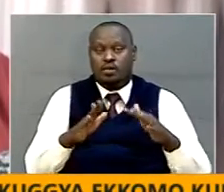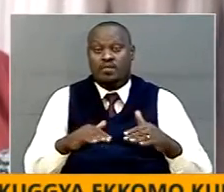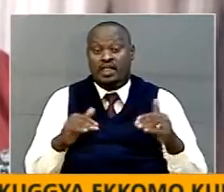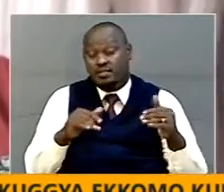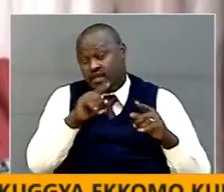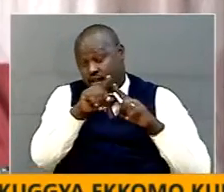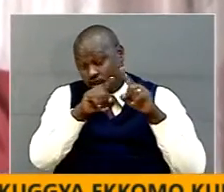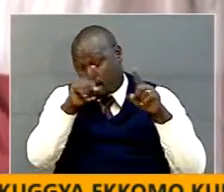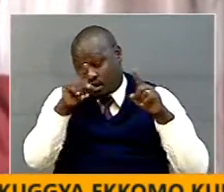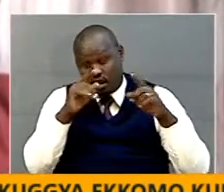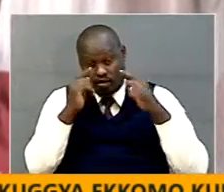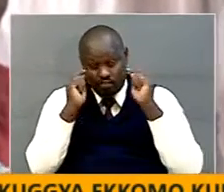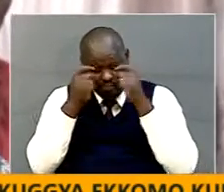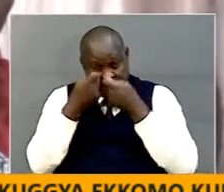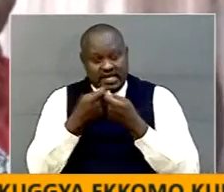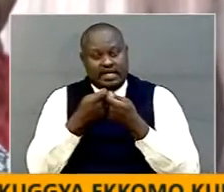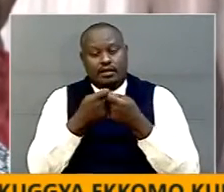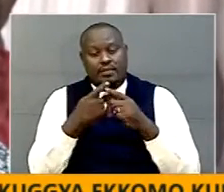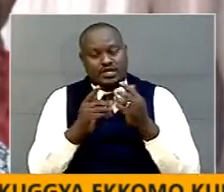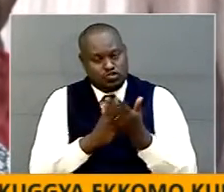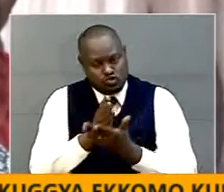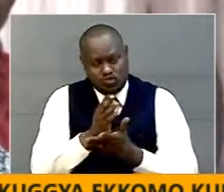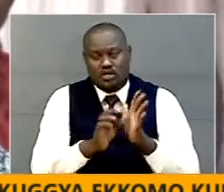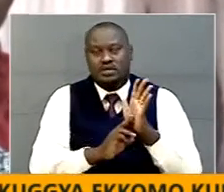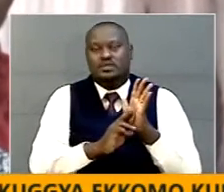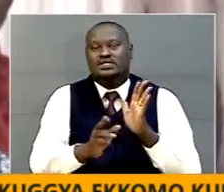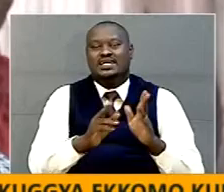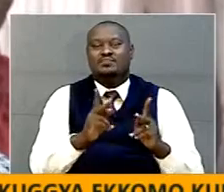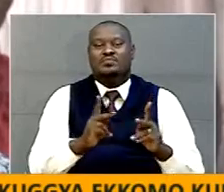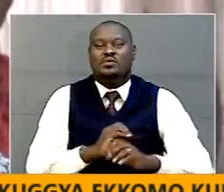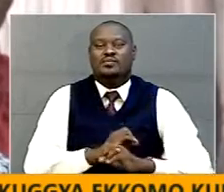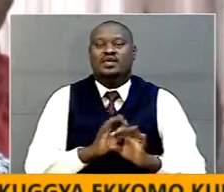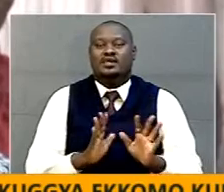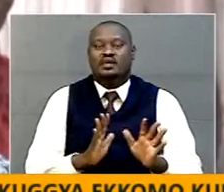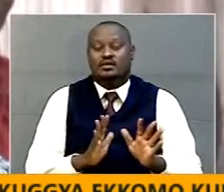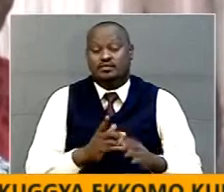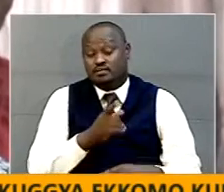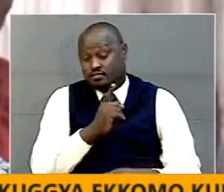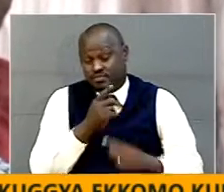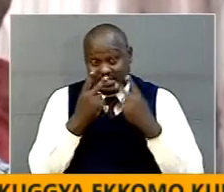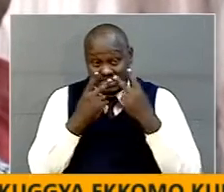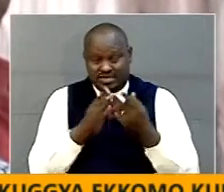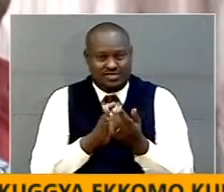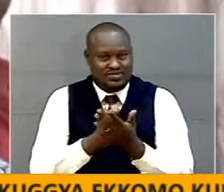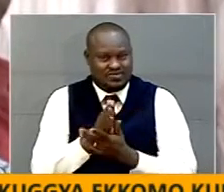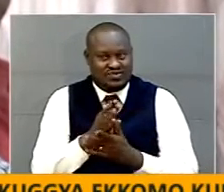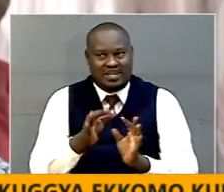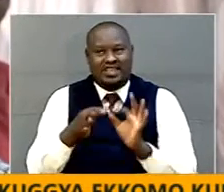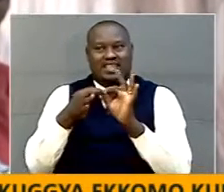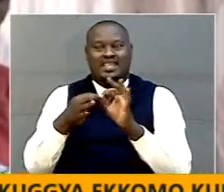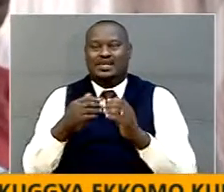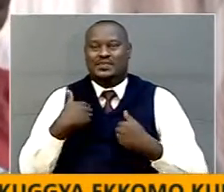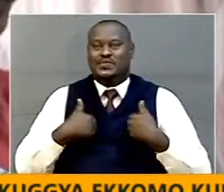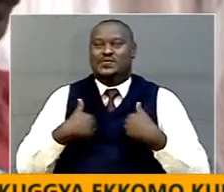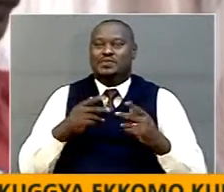otherwise. I don't know whether that is a representation or it is a misrepresentation. If I